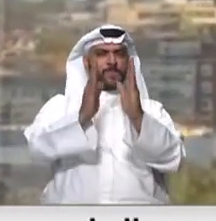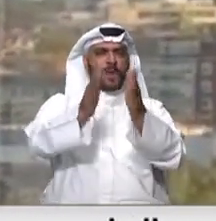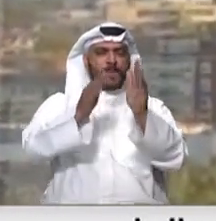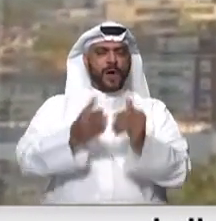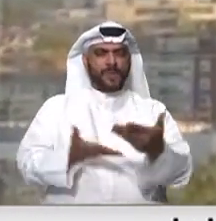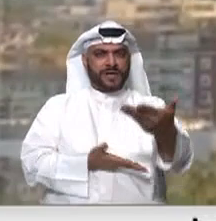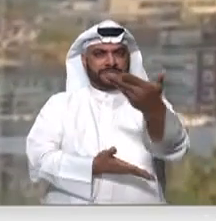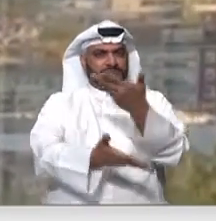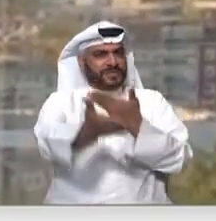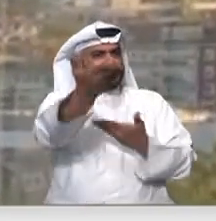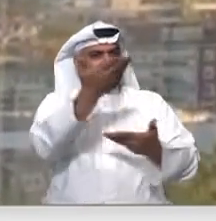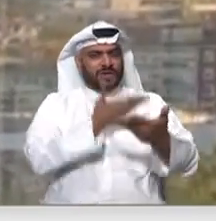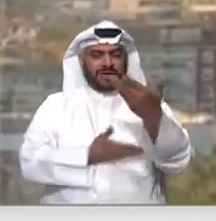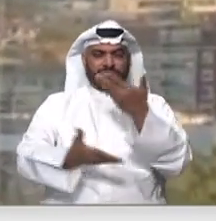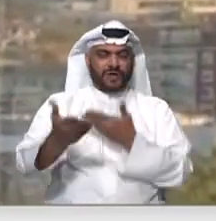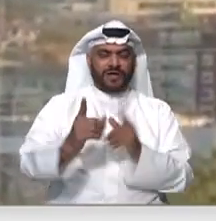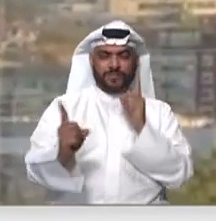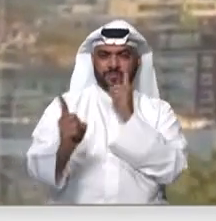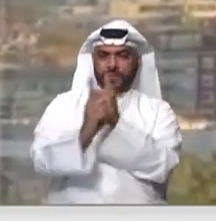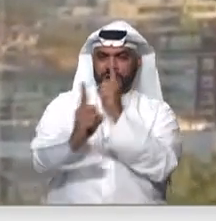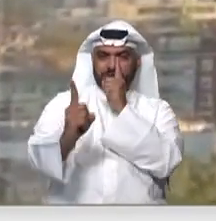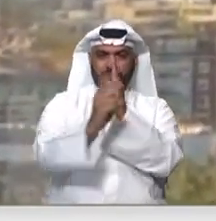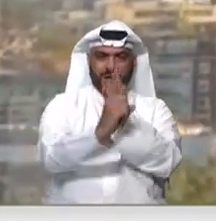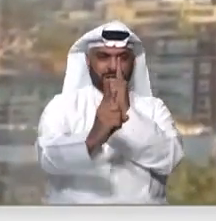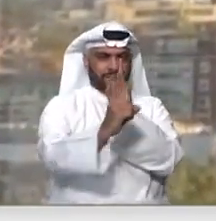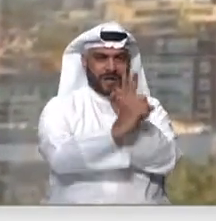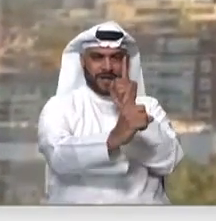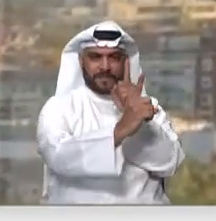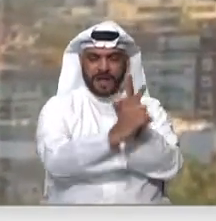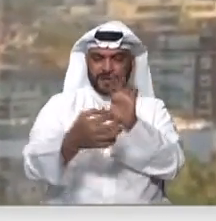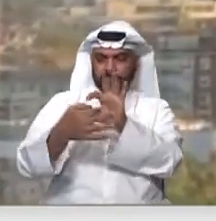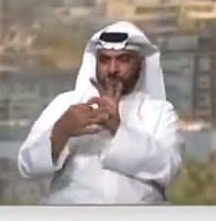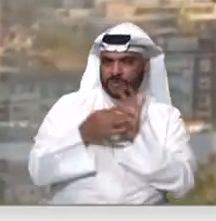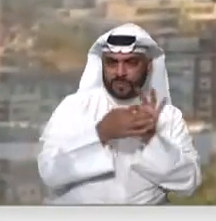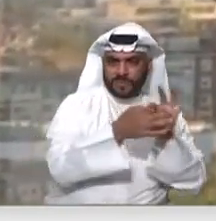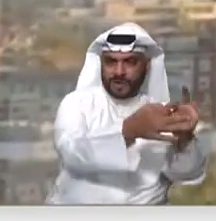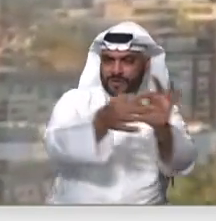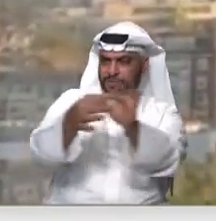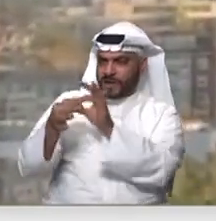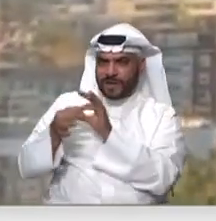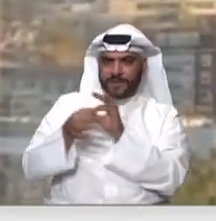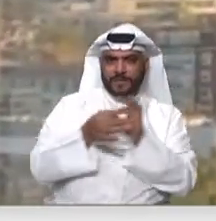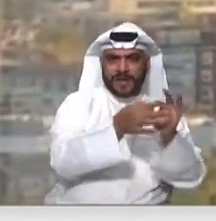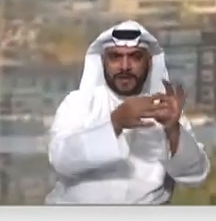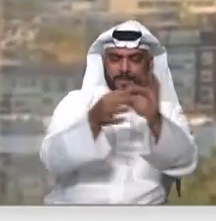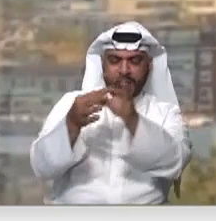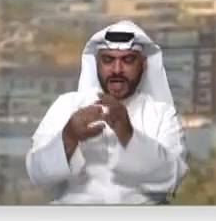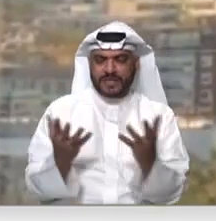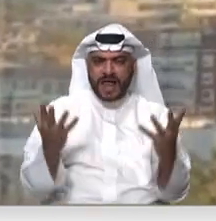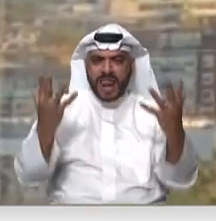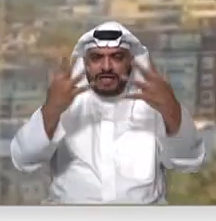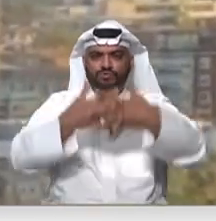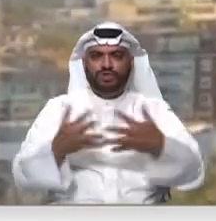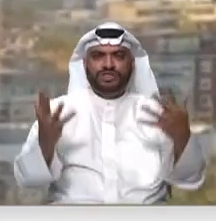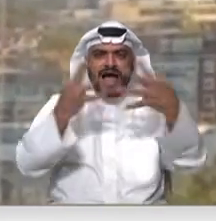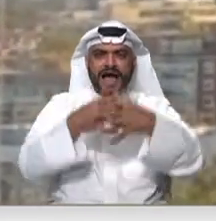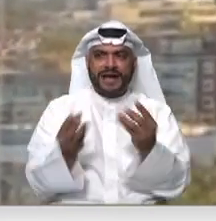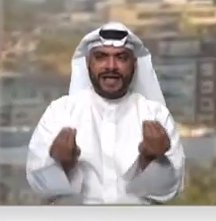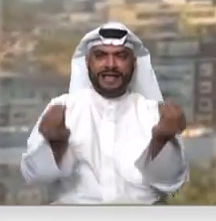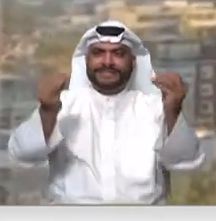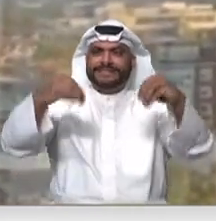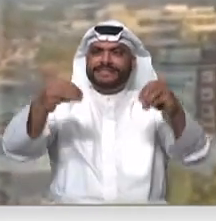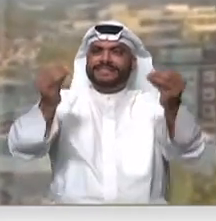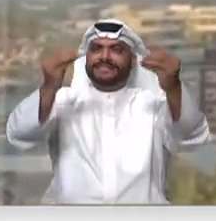ومن المتوقع أن تجرى عدد من المباحثات التي تهدف طبعا بالتأكيد إلى تعزيز العلاقات المتينة